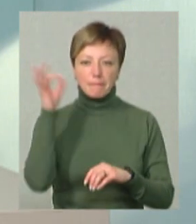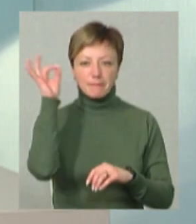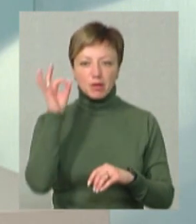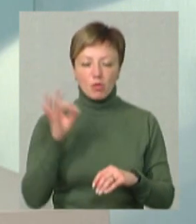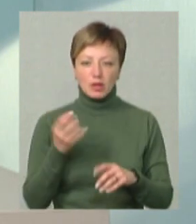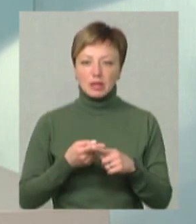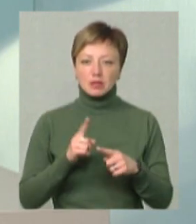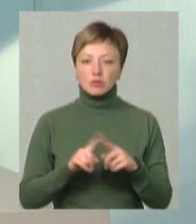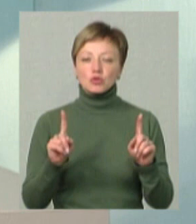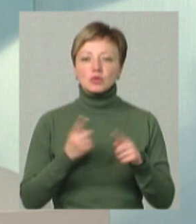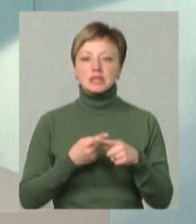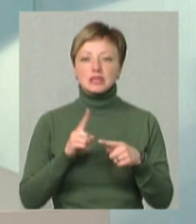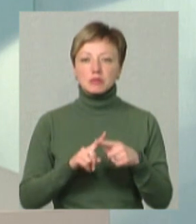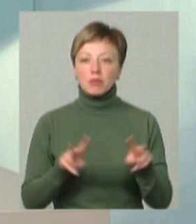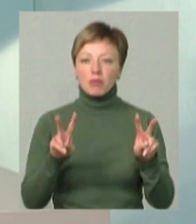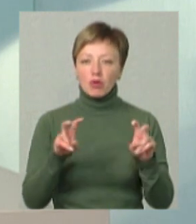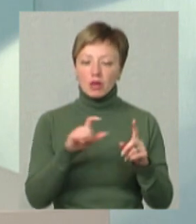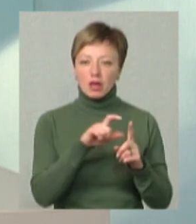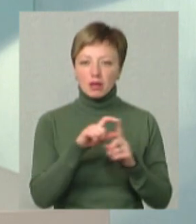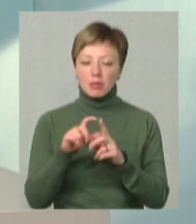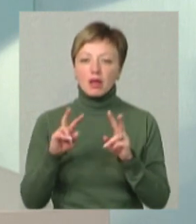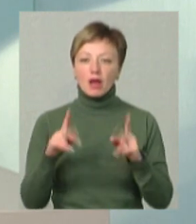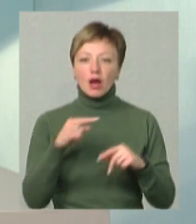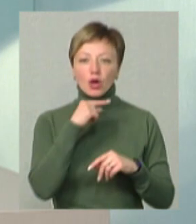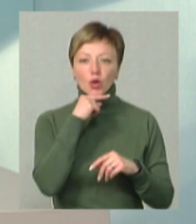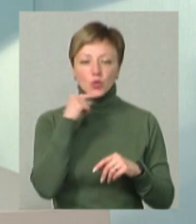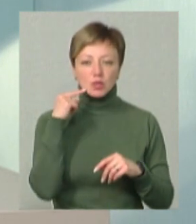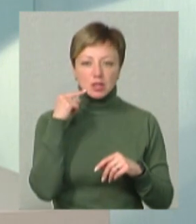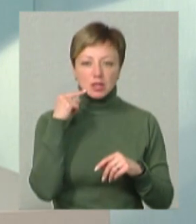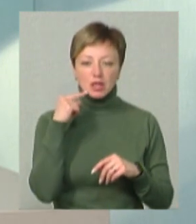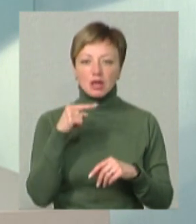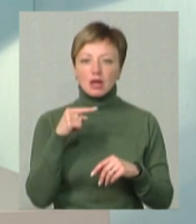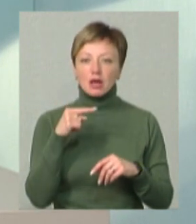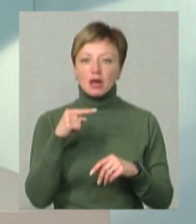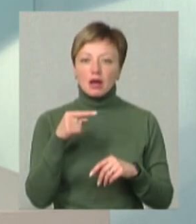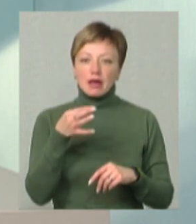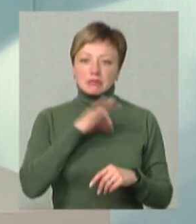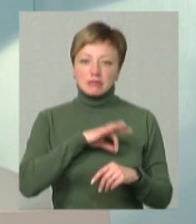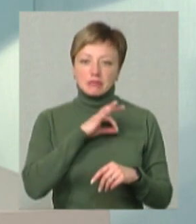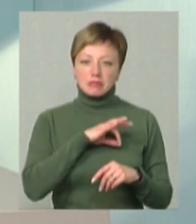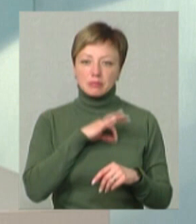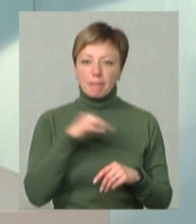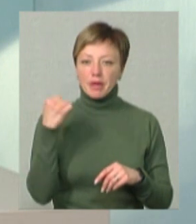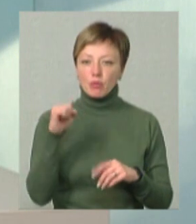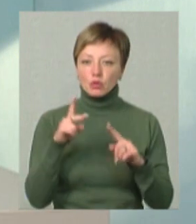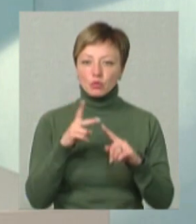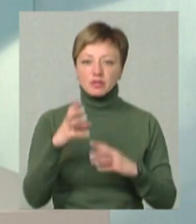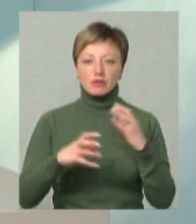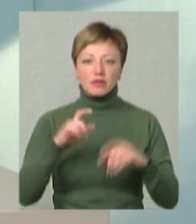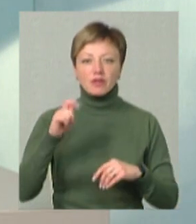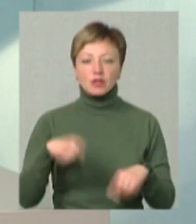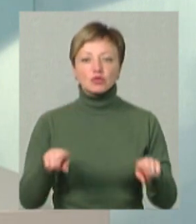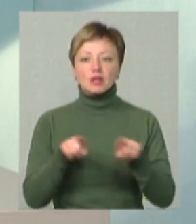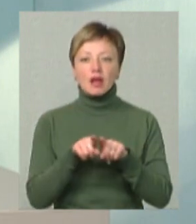ним. Що стоїть за цими поняттями? Як Росія експлуатує перемогу у Другій світовій війні? Та що